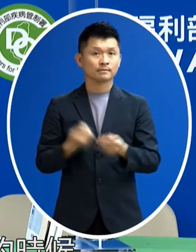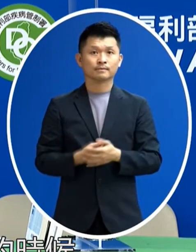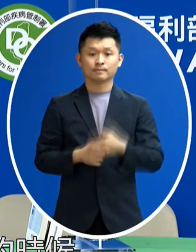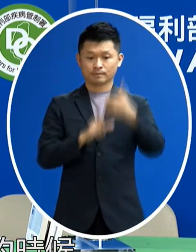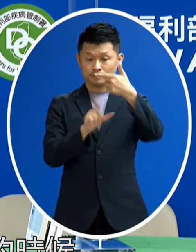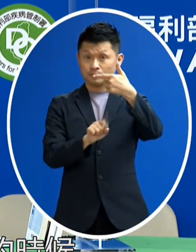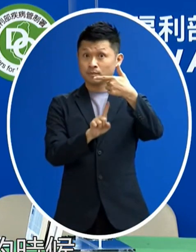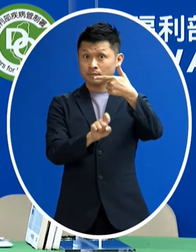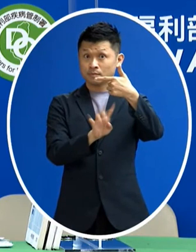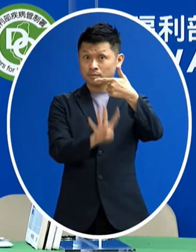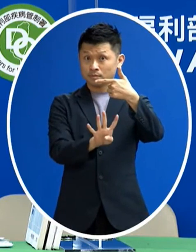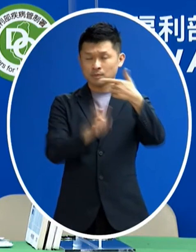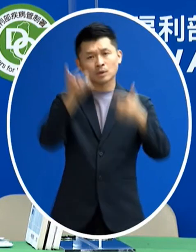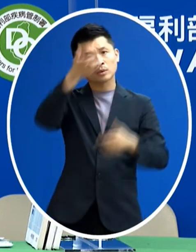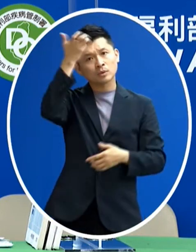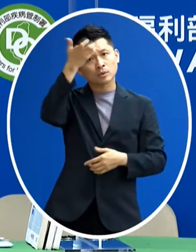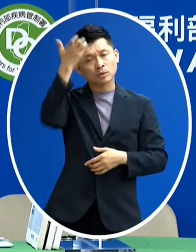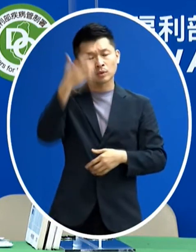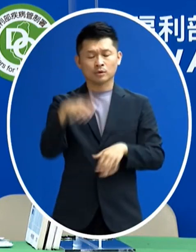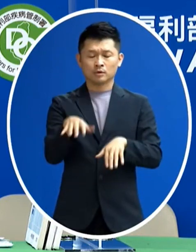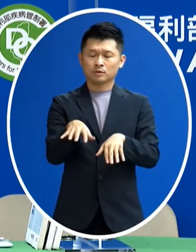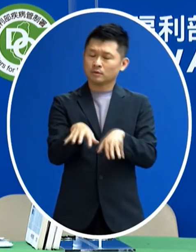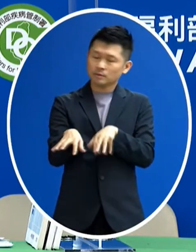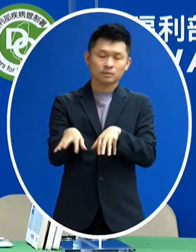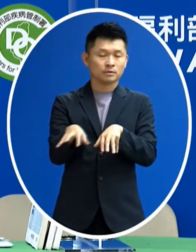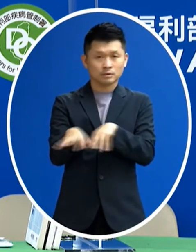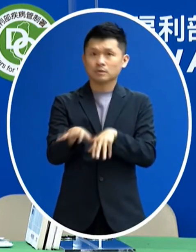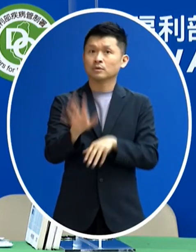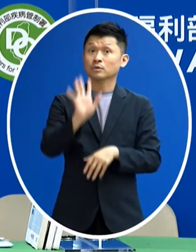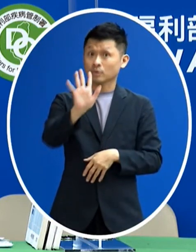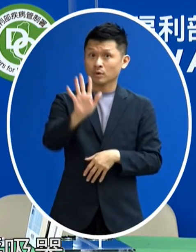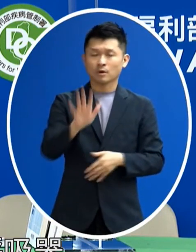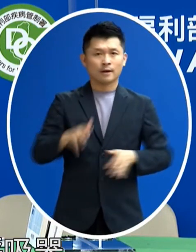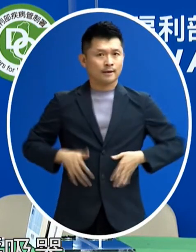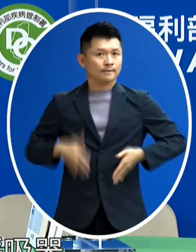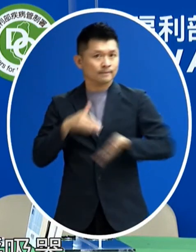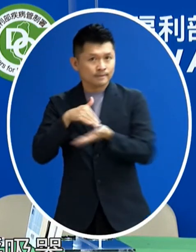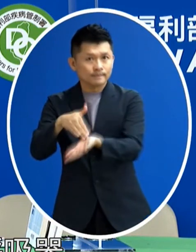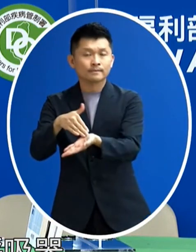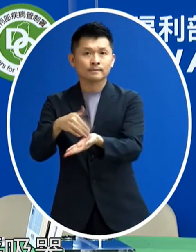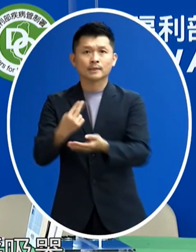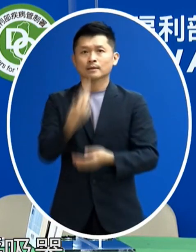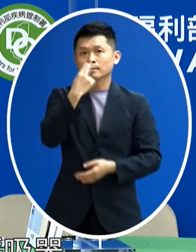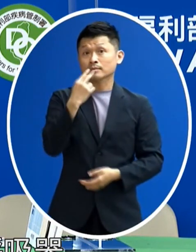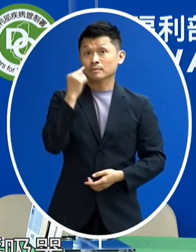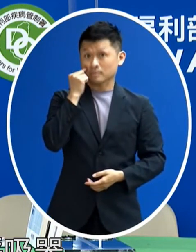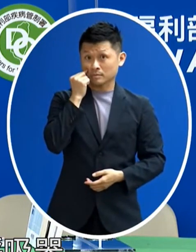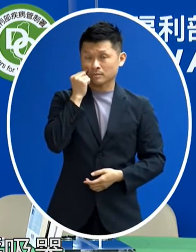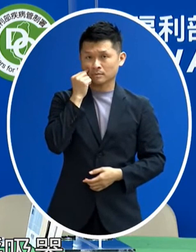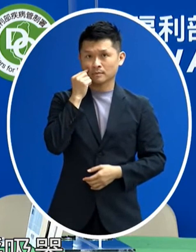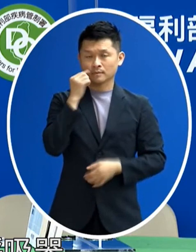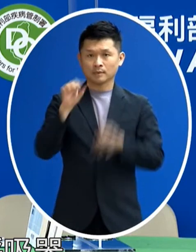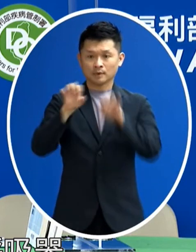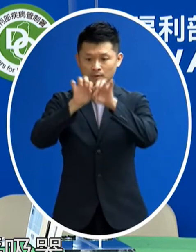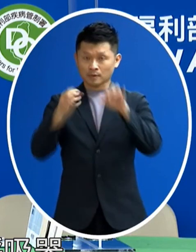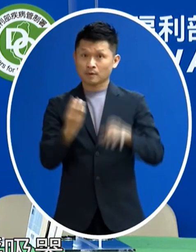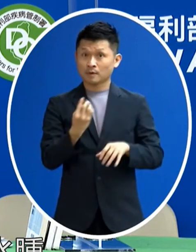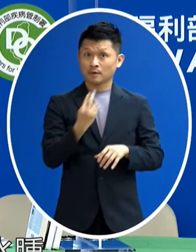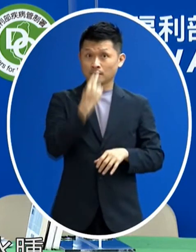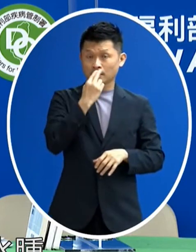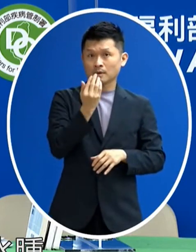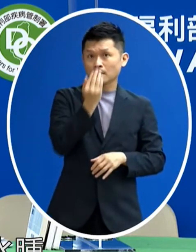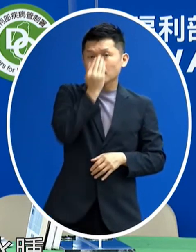在6月14号的时候有发烧跟抽搐的这些症状到急诊，那因为呼吸困难的关系有插管使用呼吸